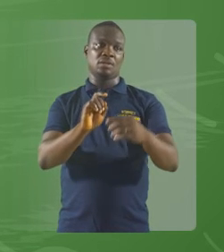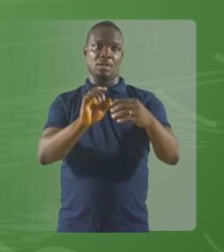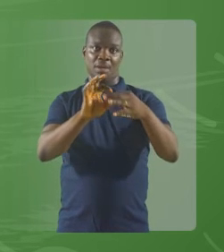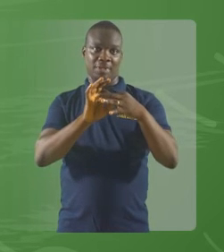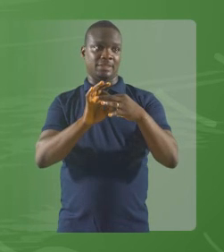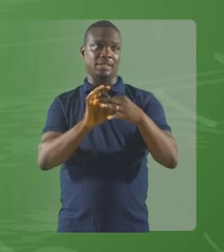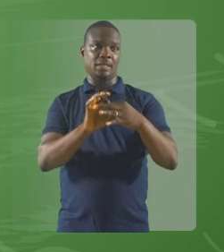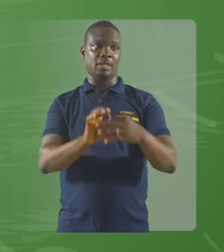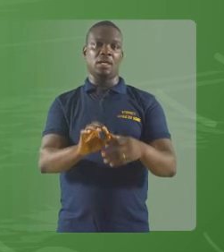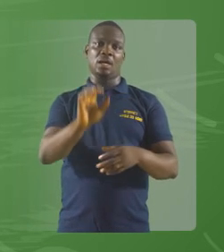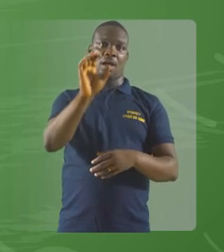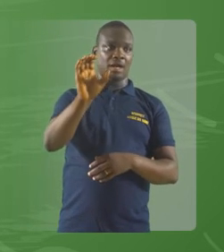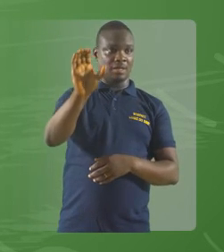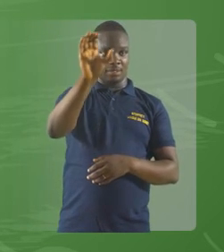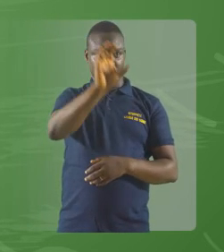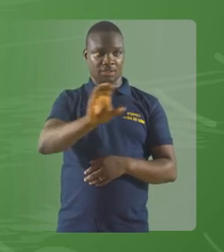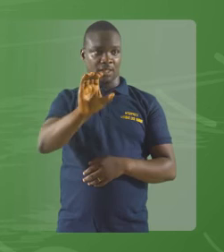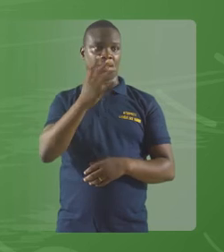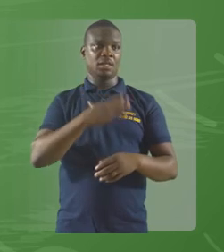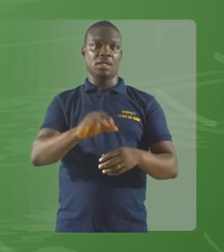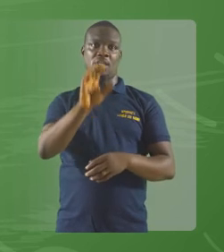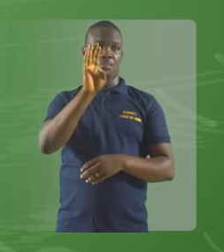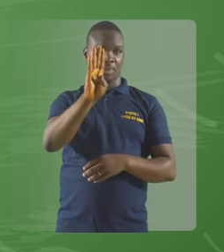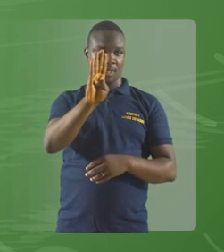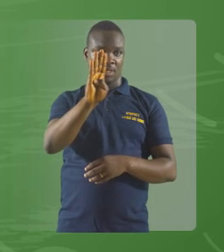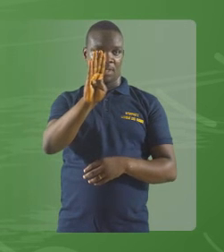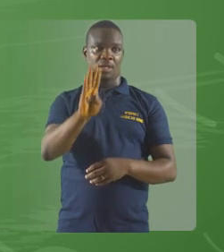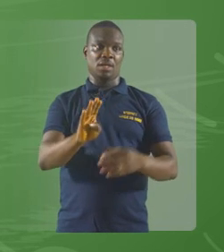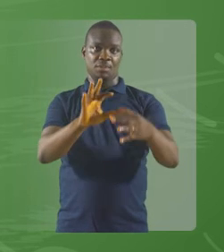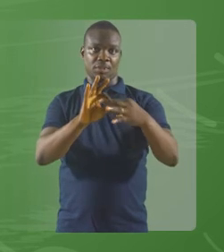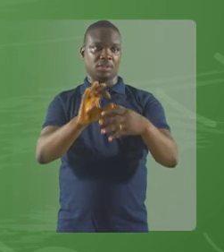nul et B est un nombre complexe.